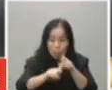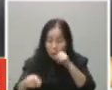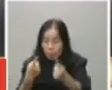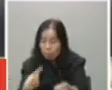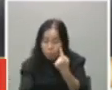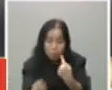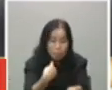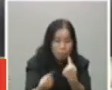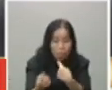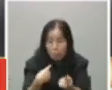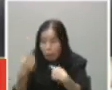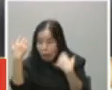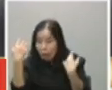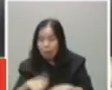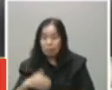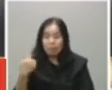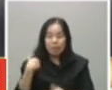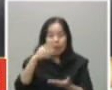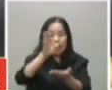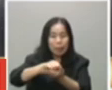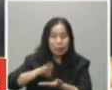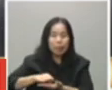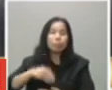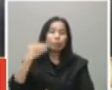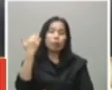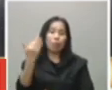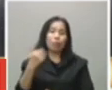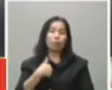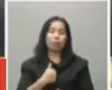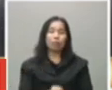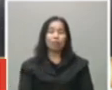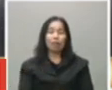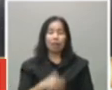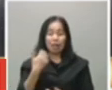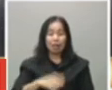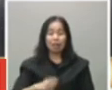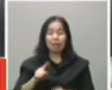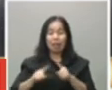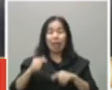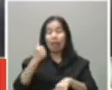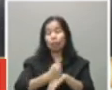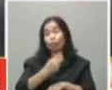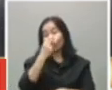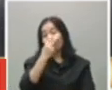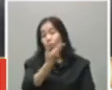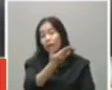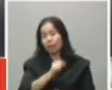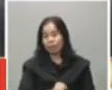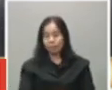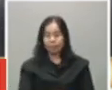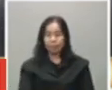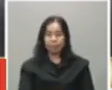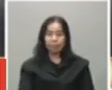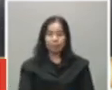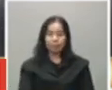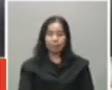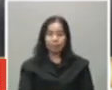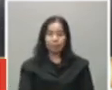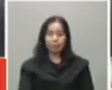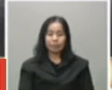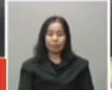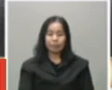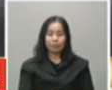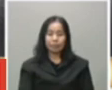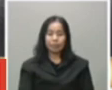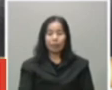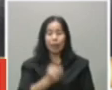ทบต่อสิ่งแวดล้อมที่เขาเรียกว่า EIA ครับท่านรัฐมนตรีท็อปรู้ดีครับ EIAเพ